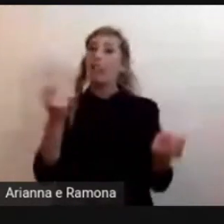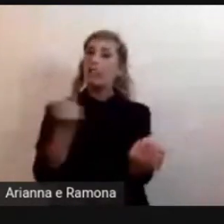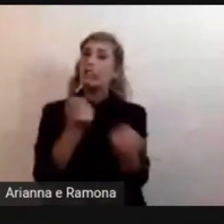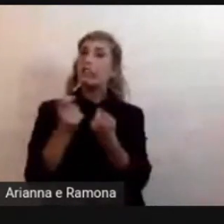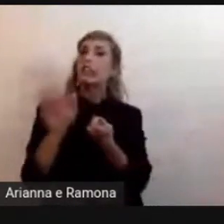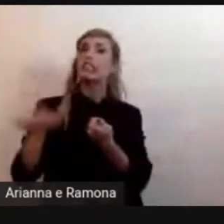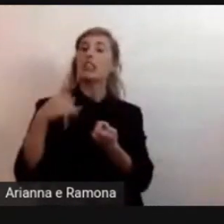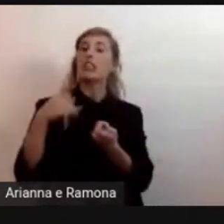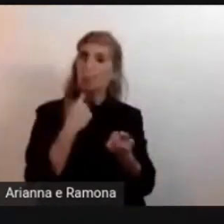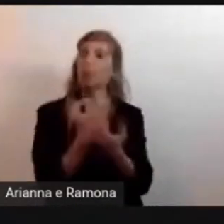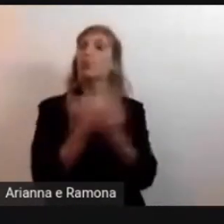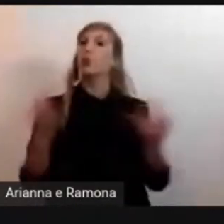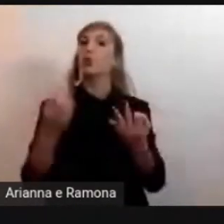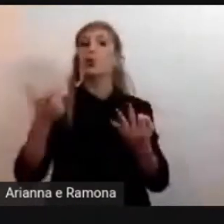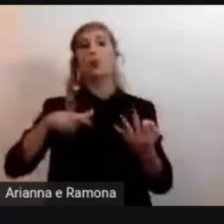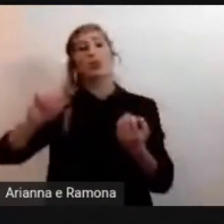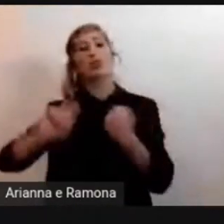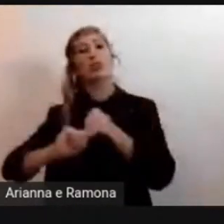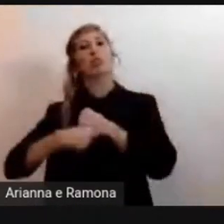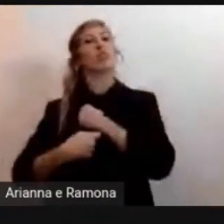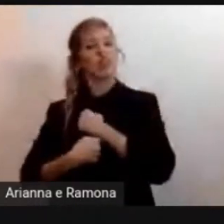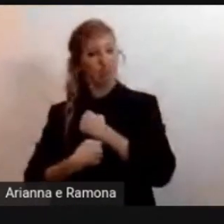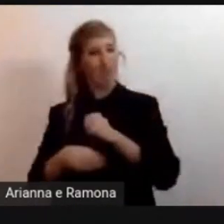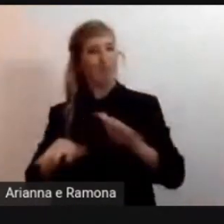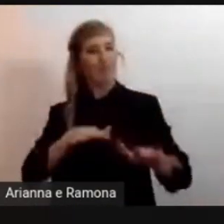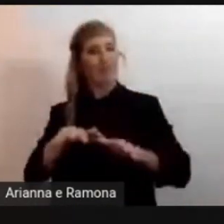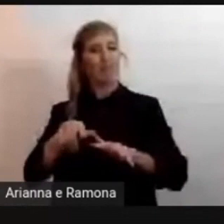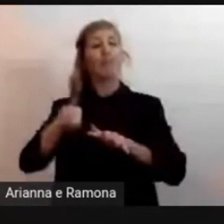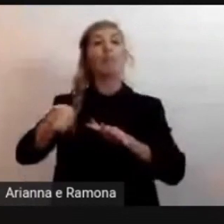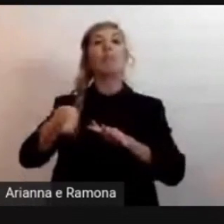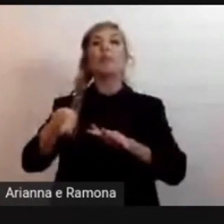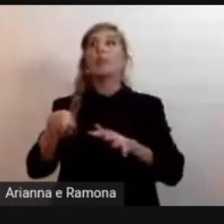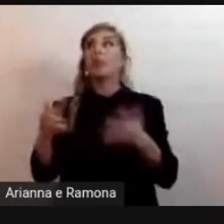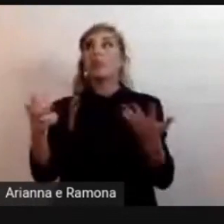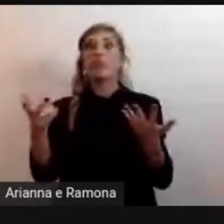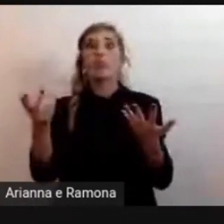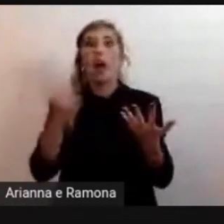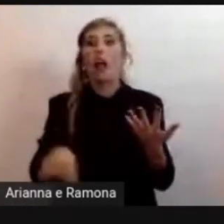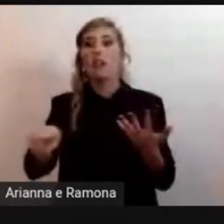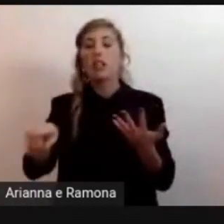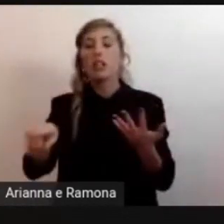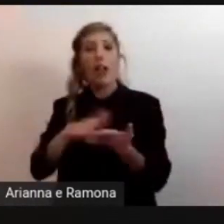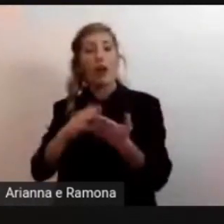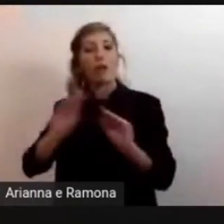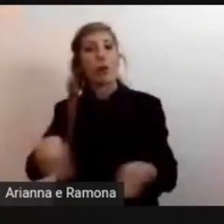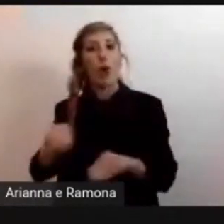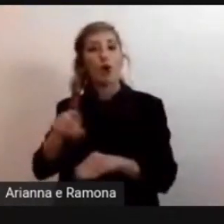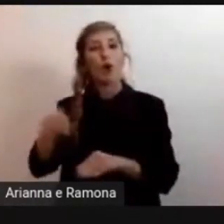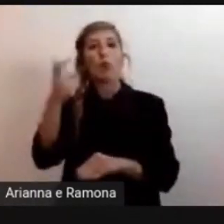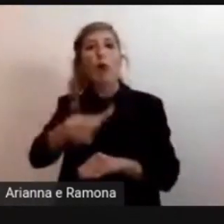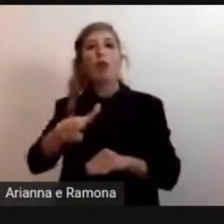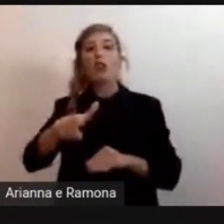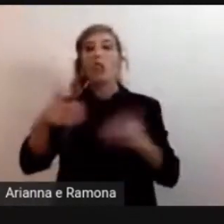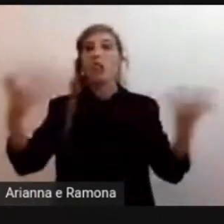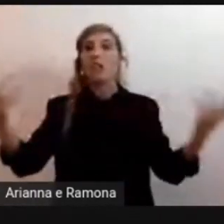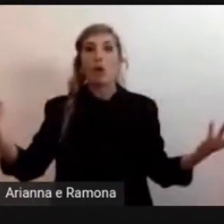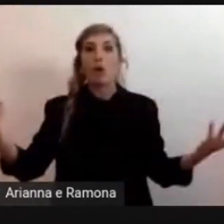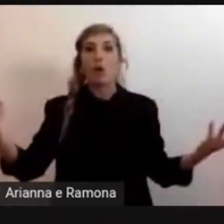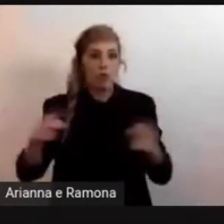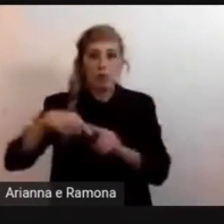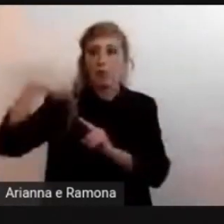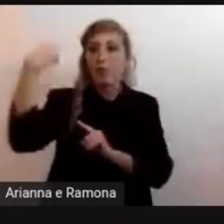sentenza chiamiamo marcolini e finisce per non per non avere valore perché quando collegato il più sistema